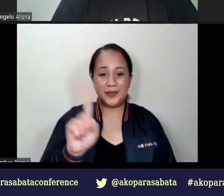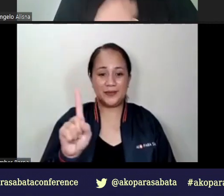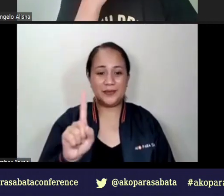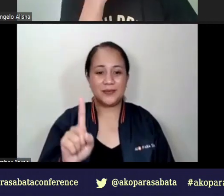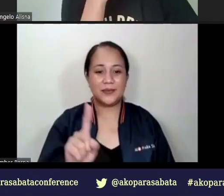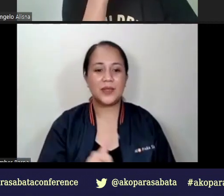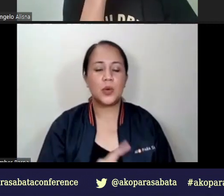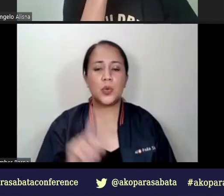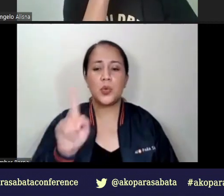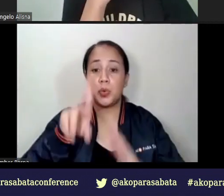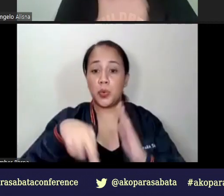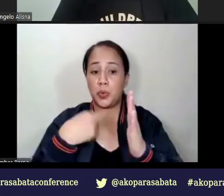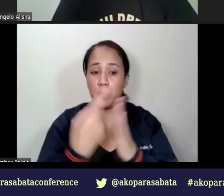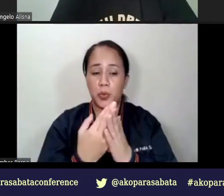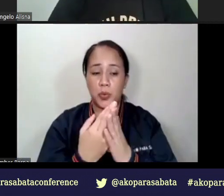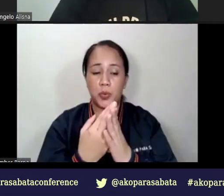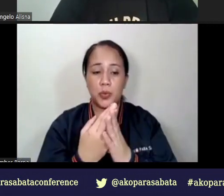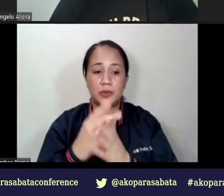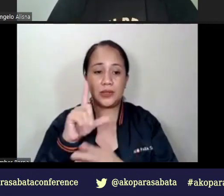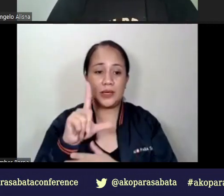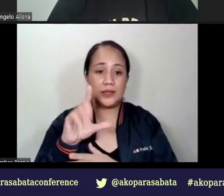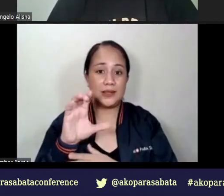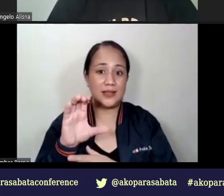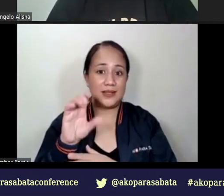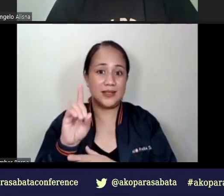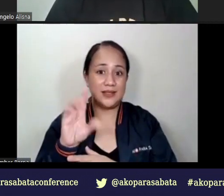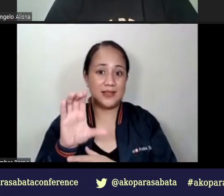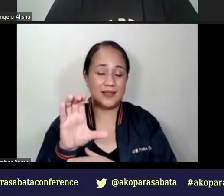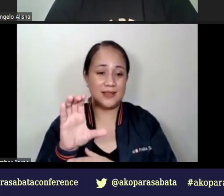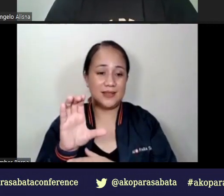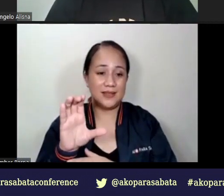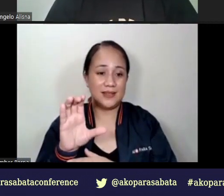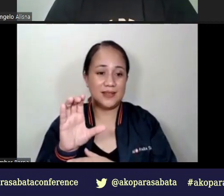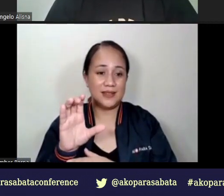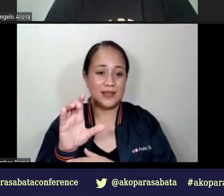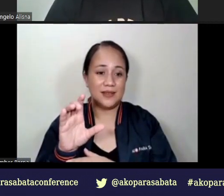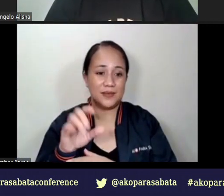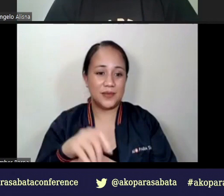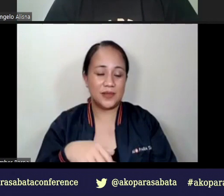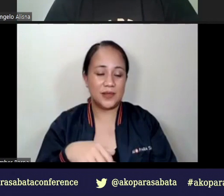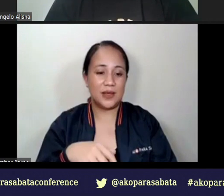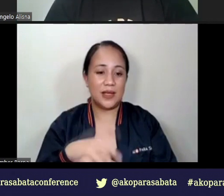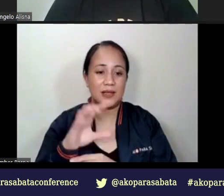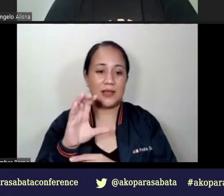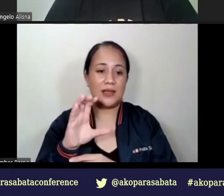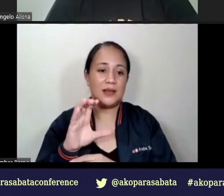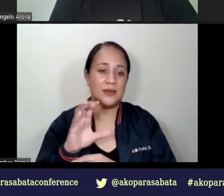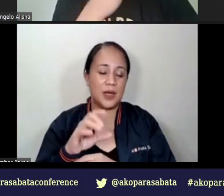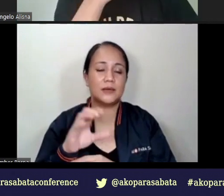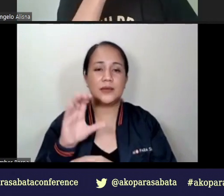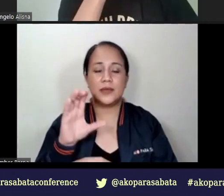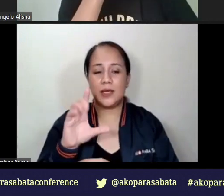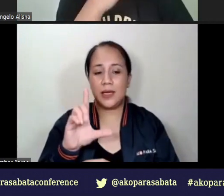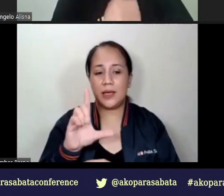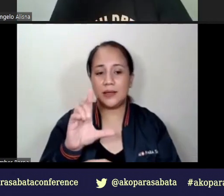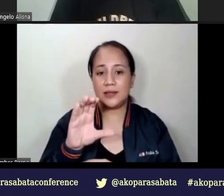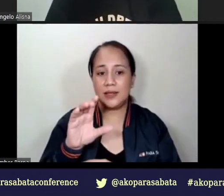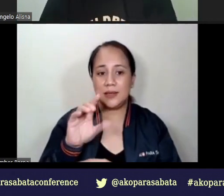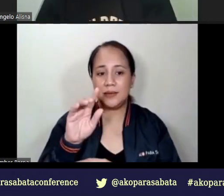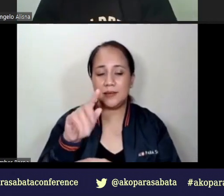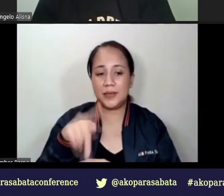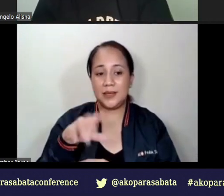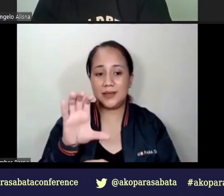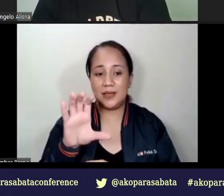ba ang role ng ating LCBC o yung mga local council for the protection of children? Ito po ay sila po yung